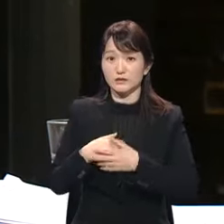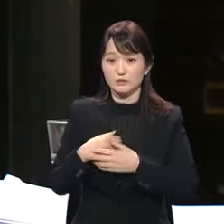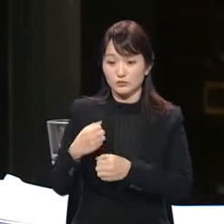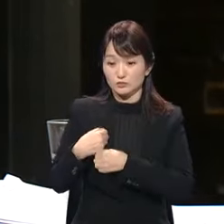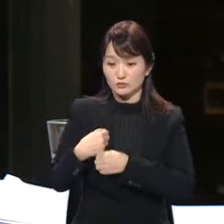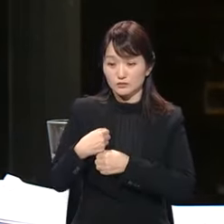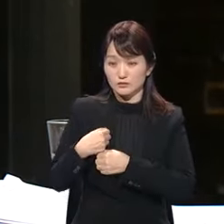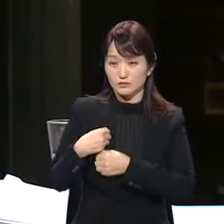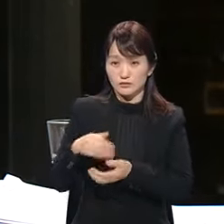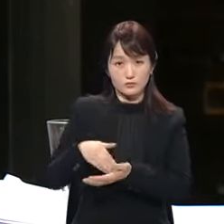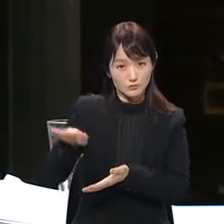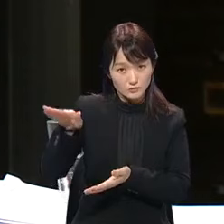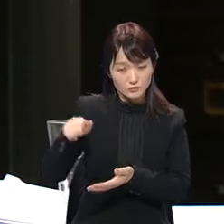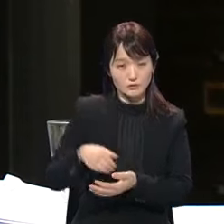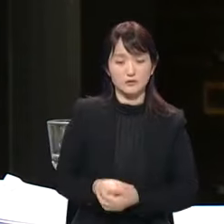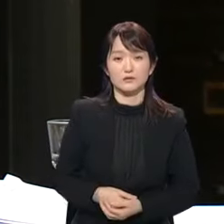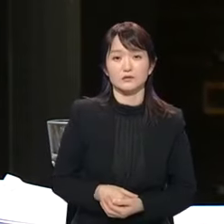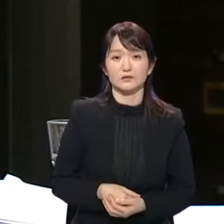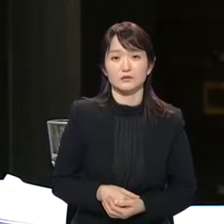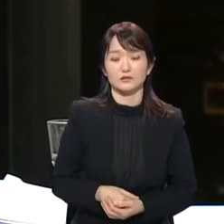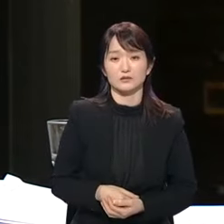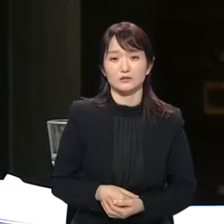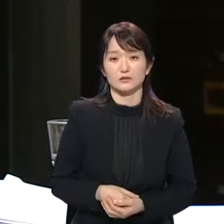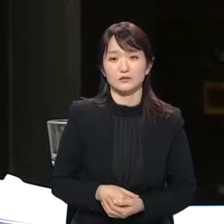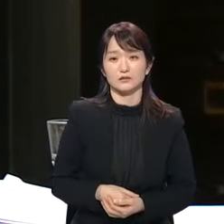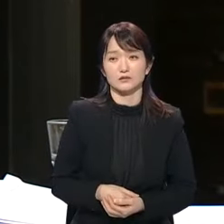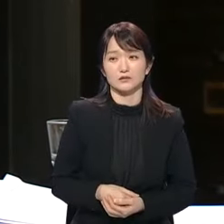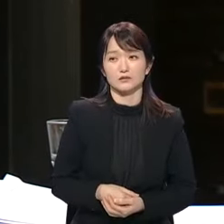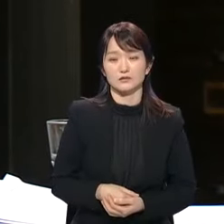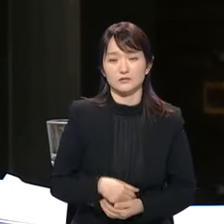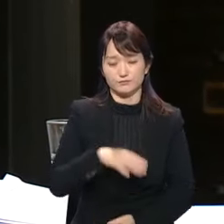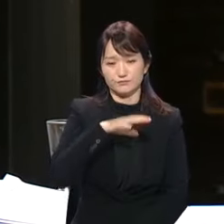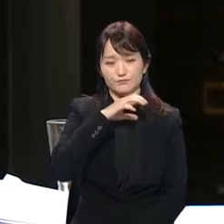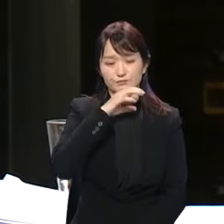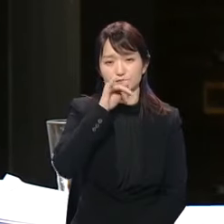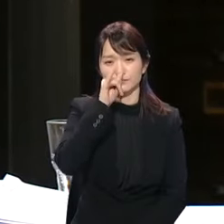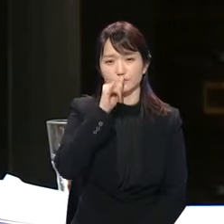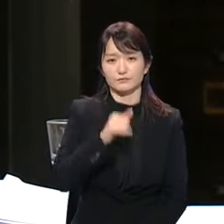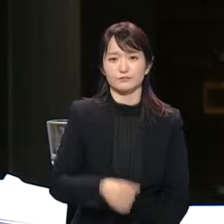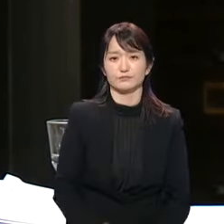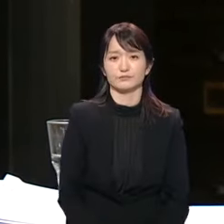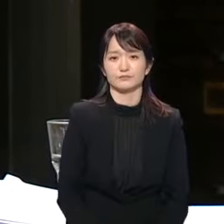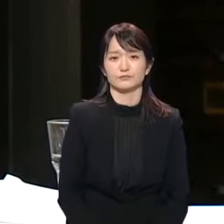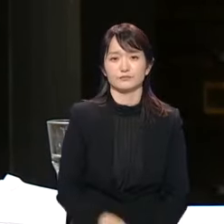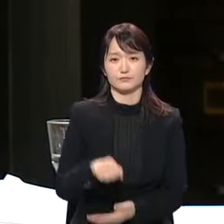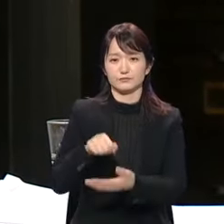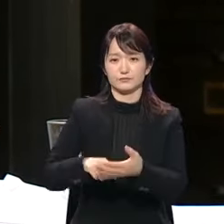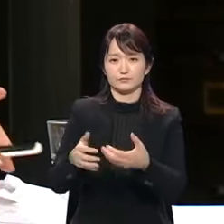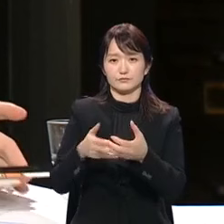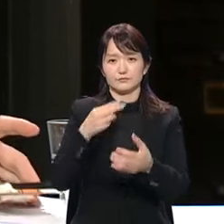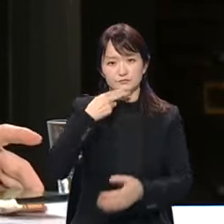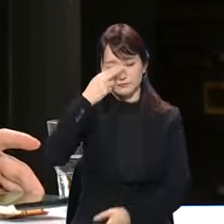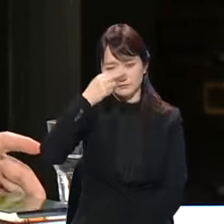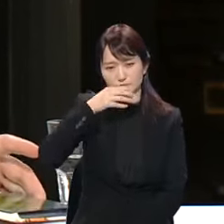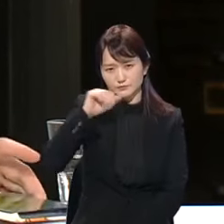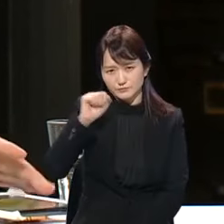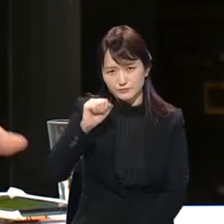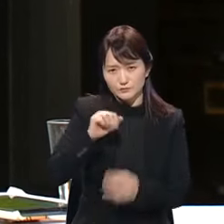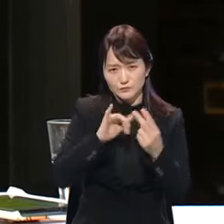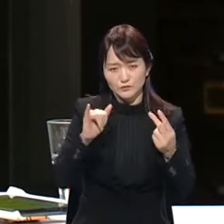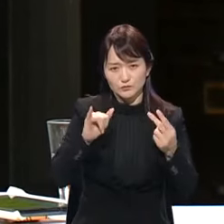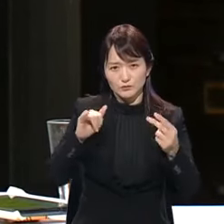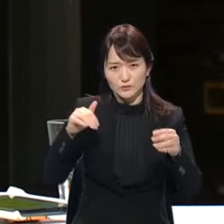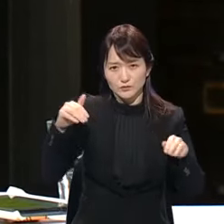나가라는 거 아니냐 사실상 저녁 조치 아니냐 이러면서 반발을 한 겁니다 자 재판부는 음주운전으로 두 명을 튀어